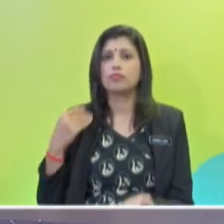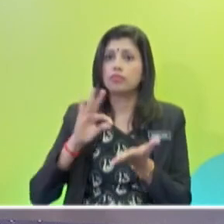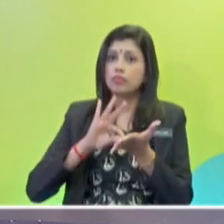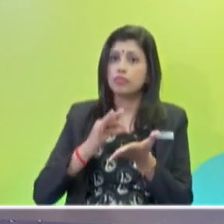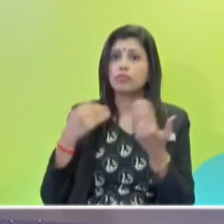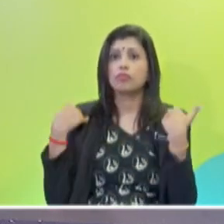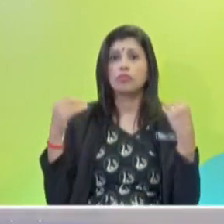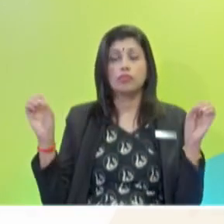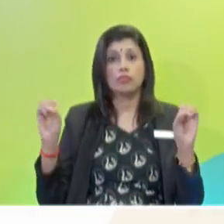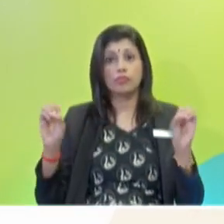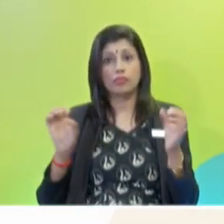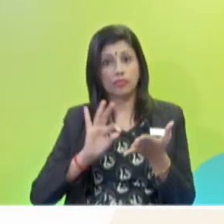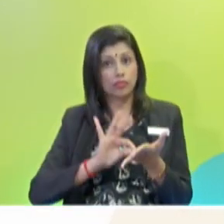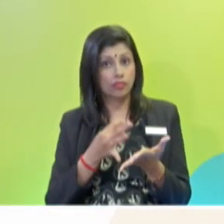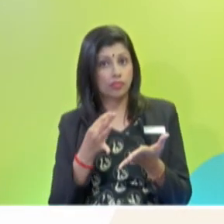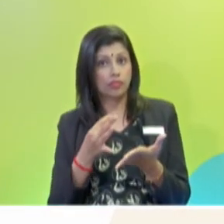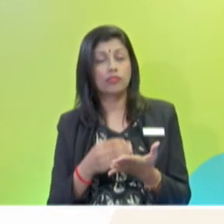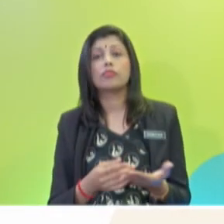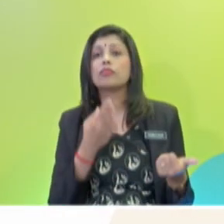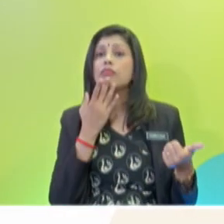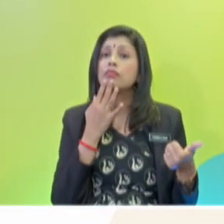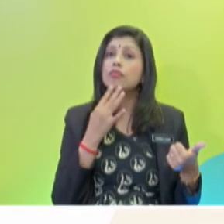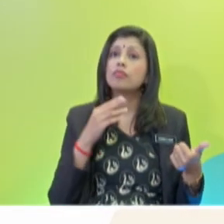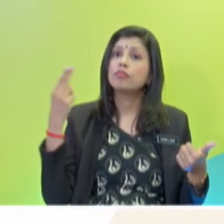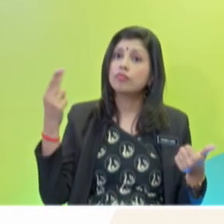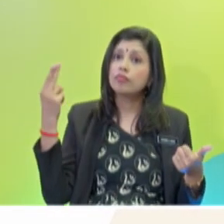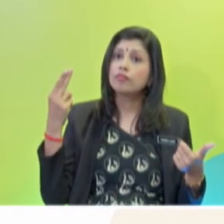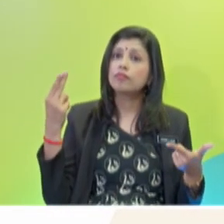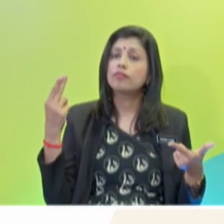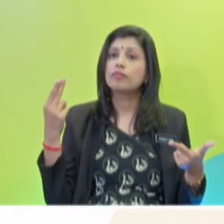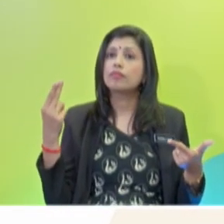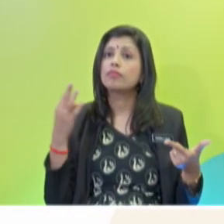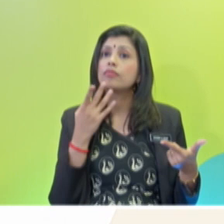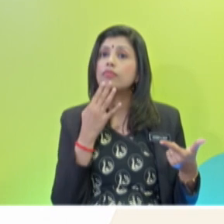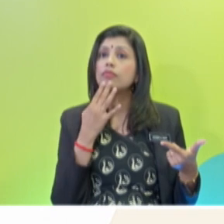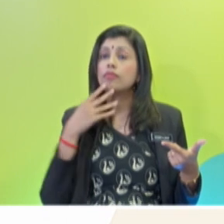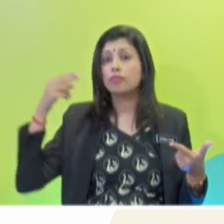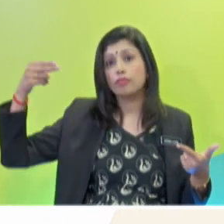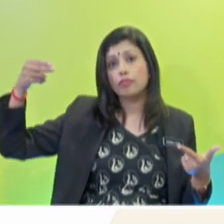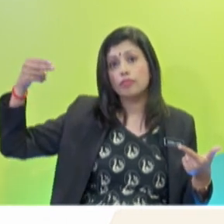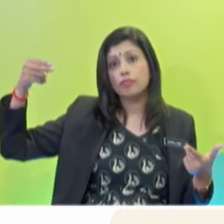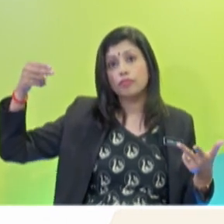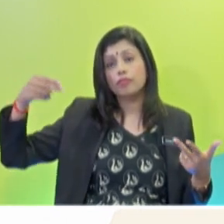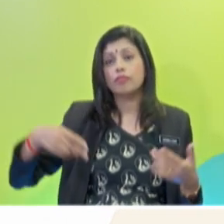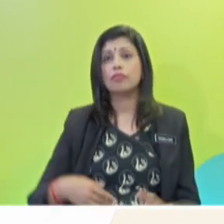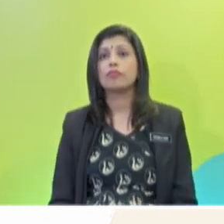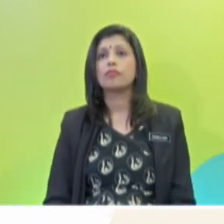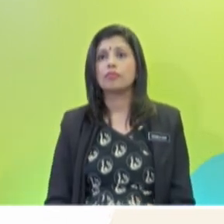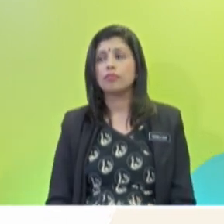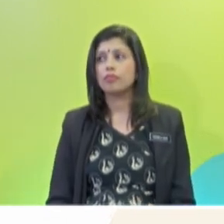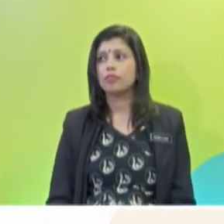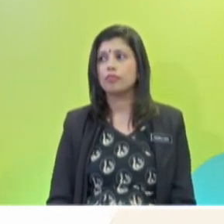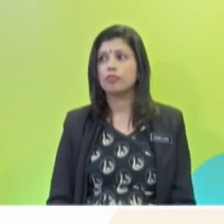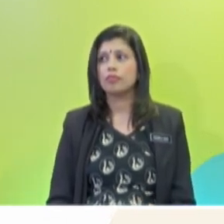Buah anggur. Ada yang warna ungu. Ungu. Ada yang warna hijau. Pandai. Dia ada di tangkainya